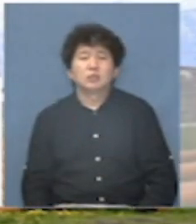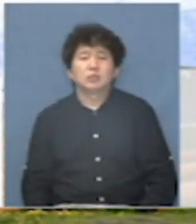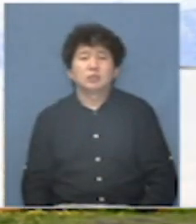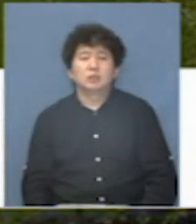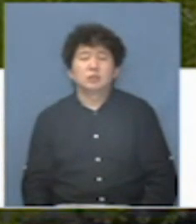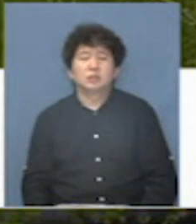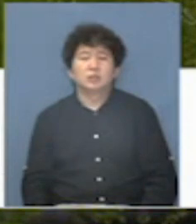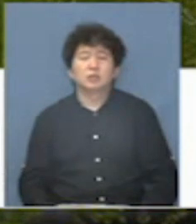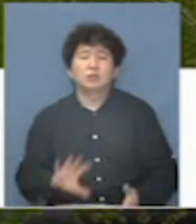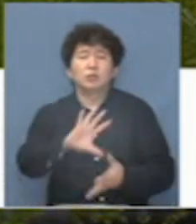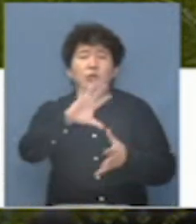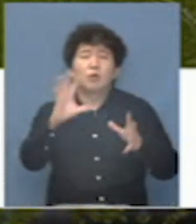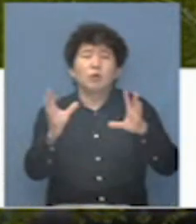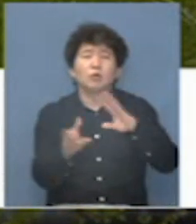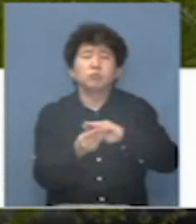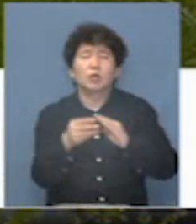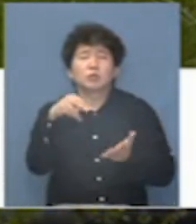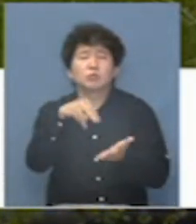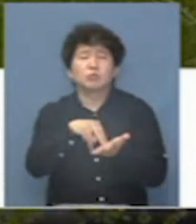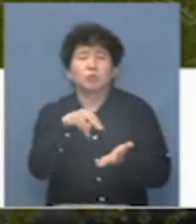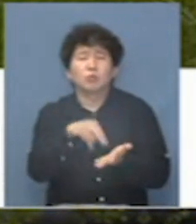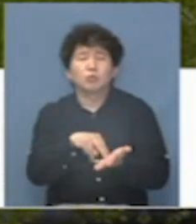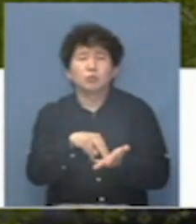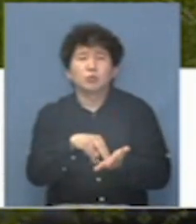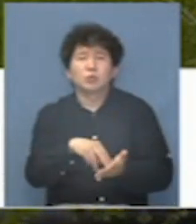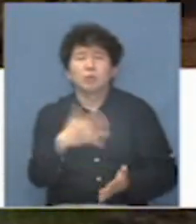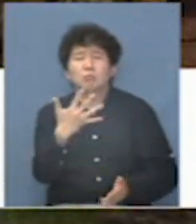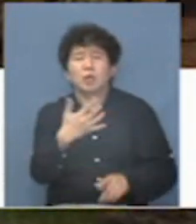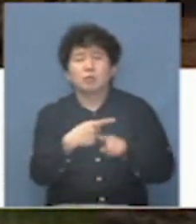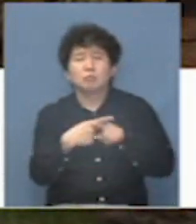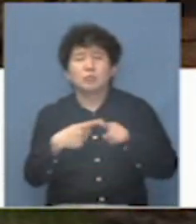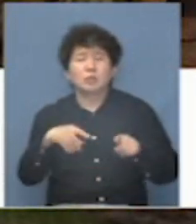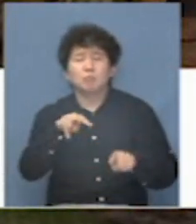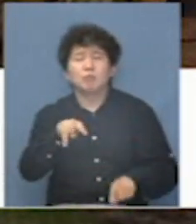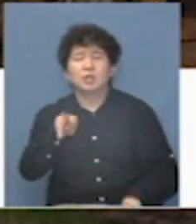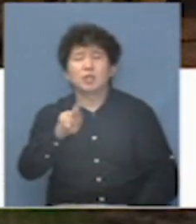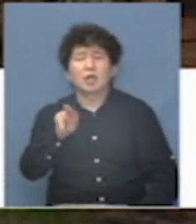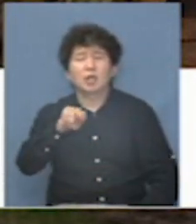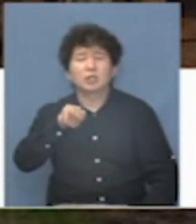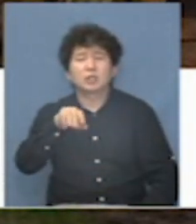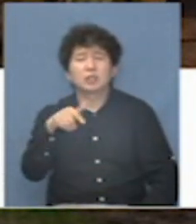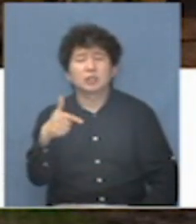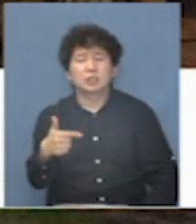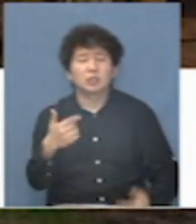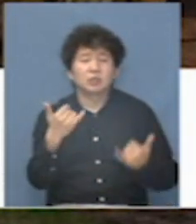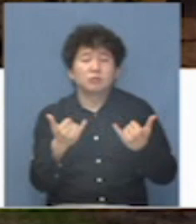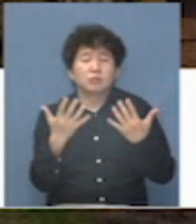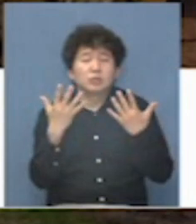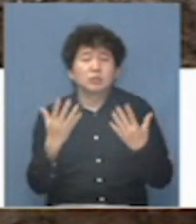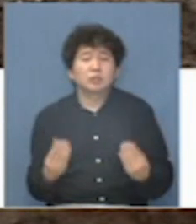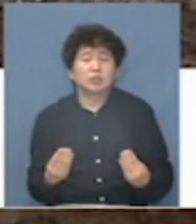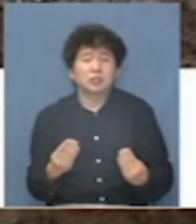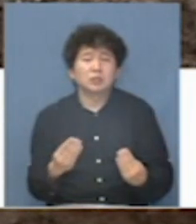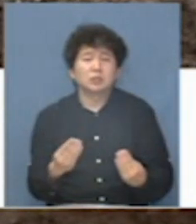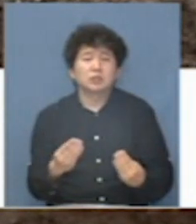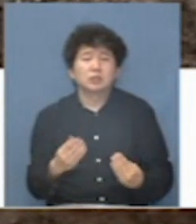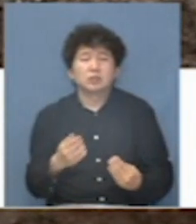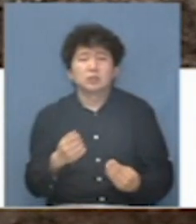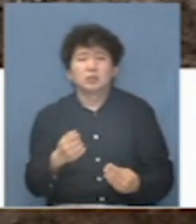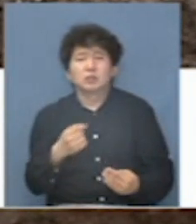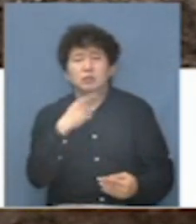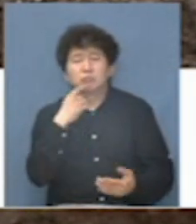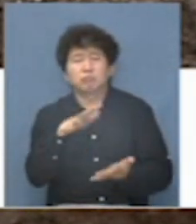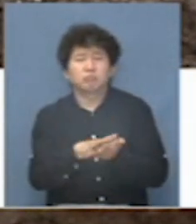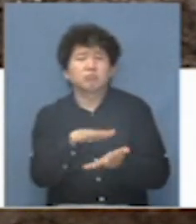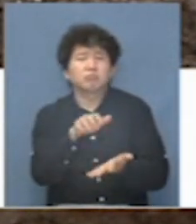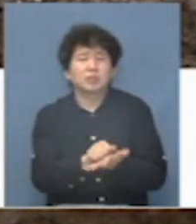Общая стоимость ремонтных работ на Риддер ТЭЦ превышает 5,5 миллиардов тенге. На сегодняшний день износ основного оборудования составляет